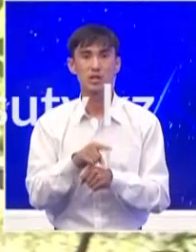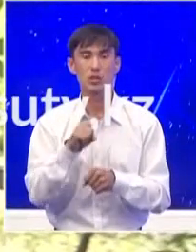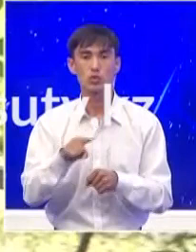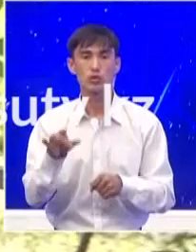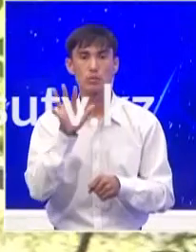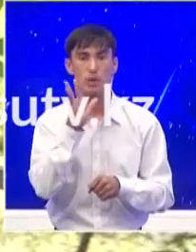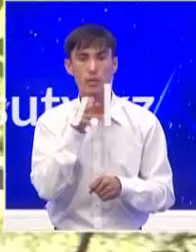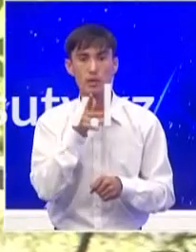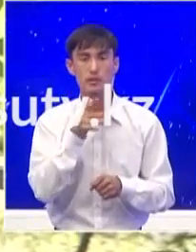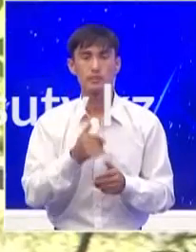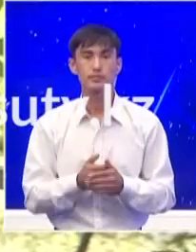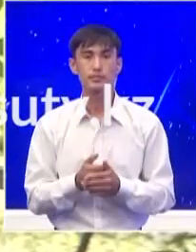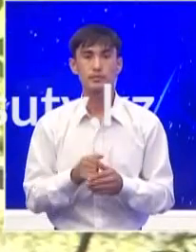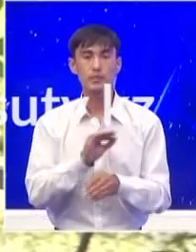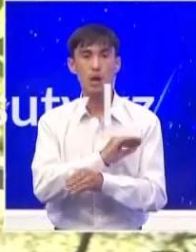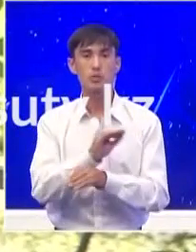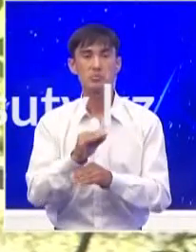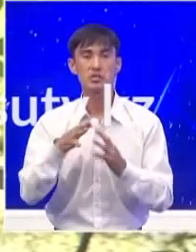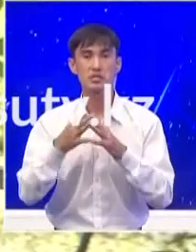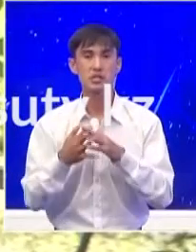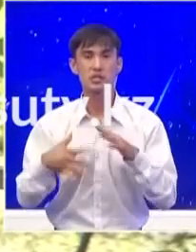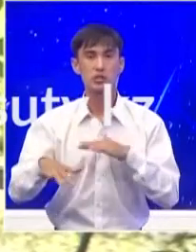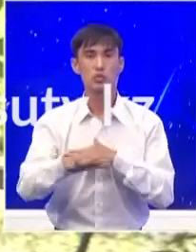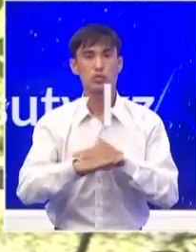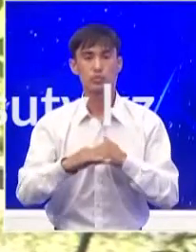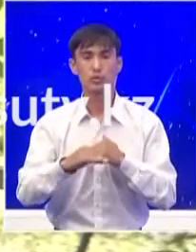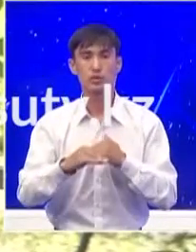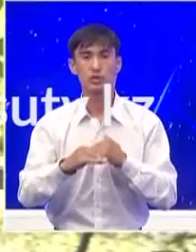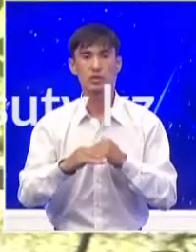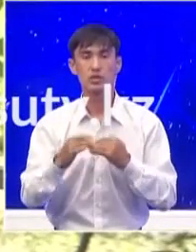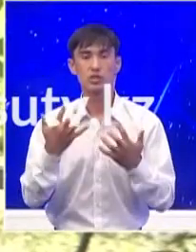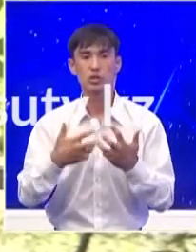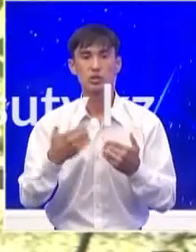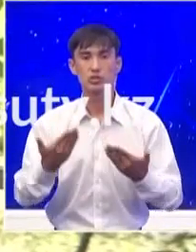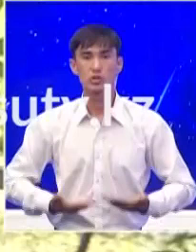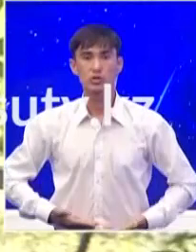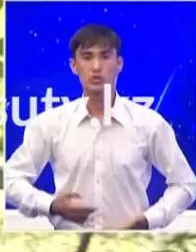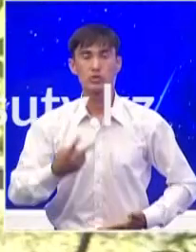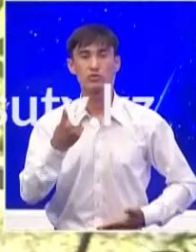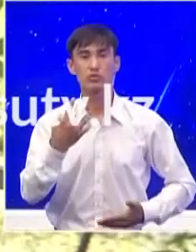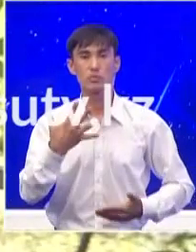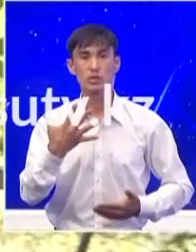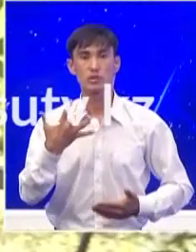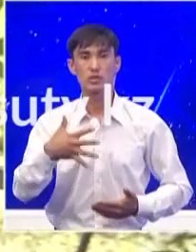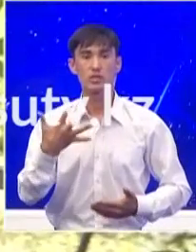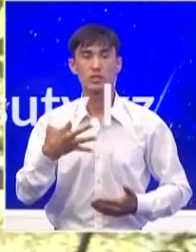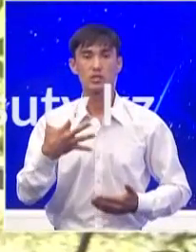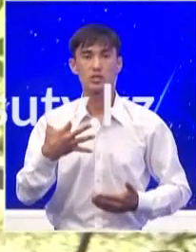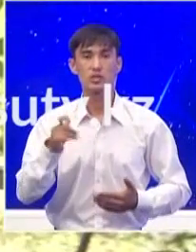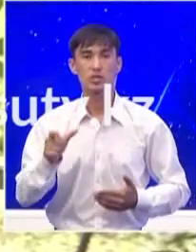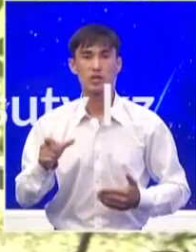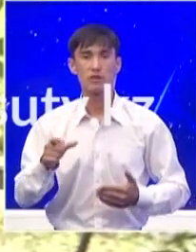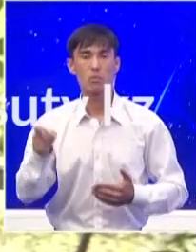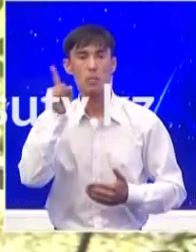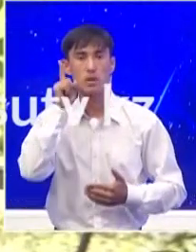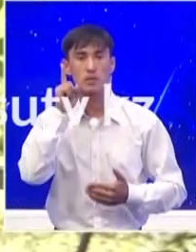момент обеспечить сельские населенные пункты с численностью жителей 200 50 человек из мобильным шпд